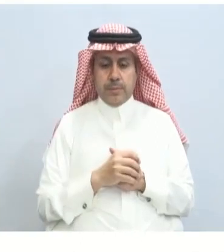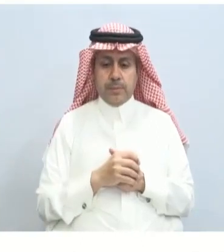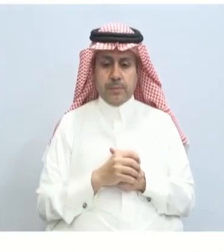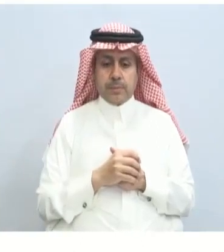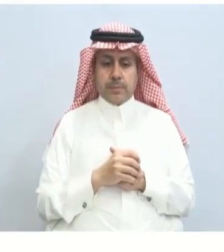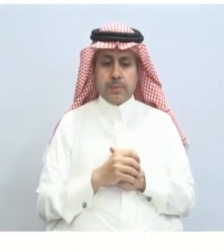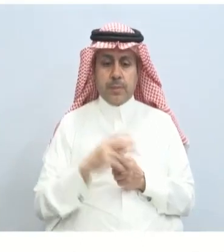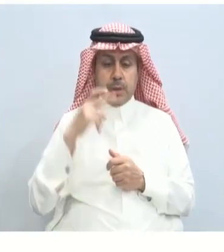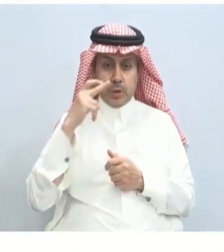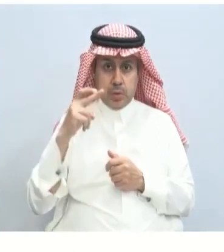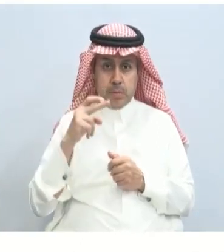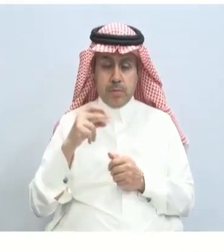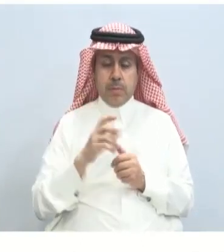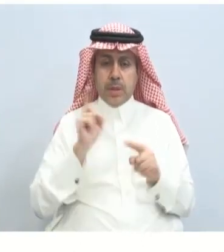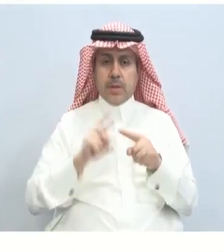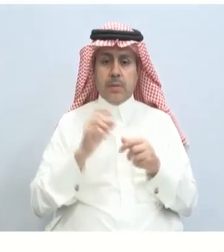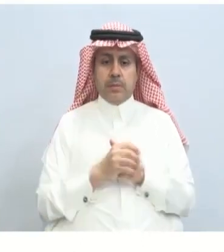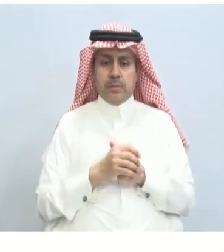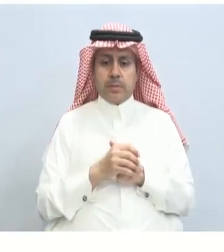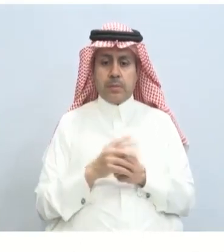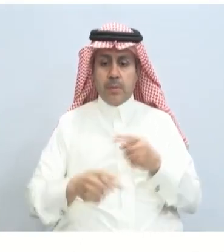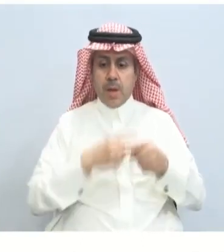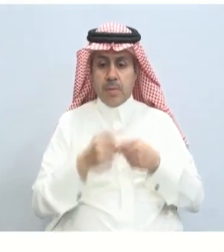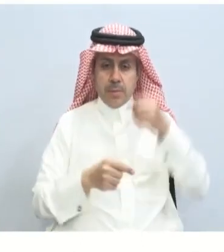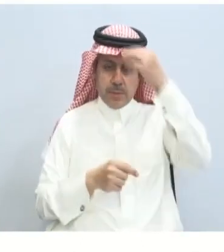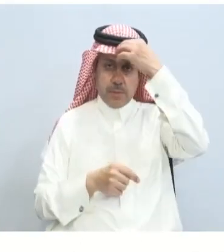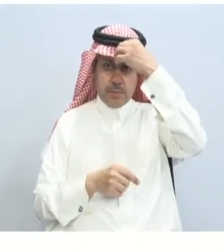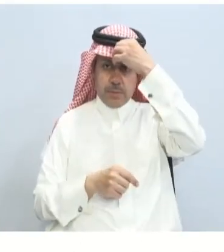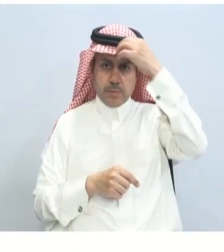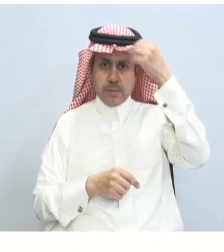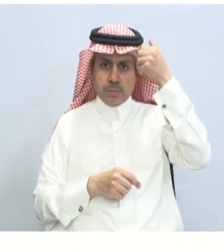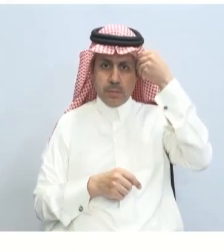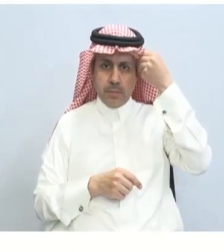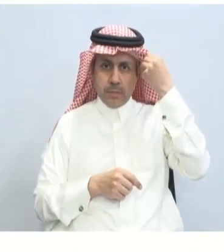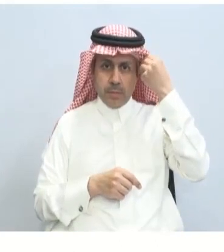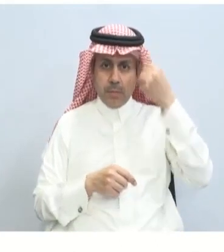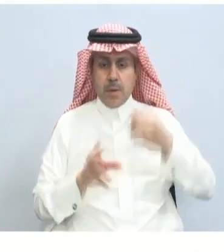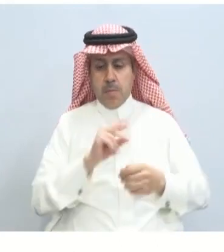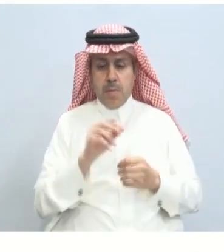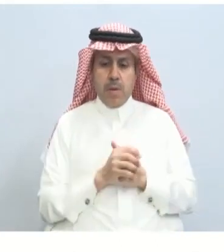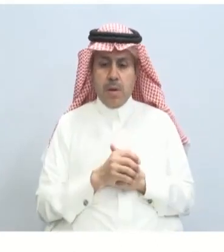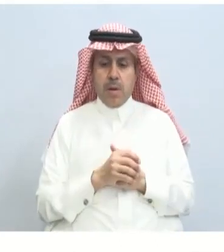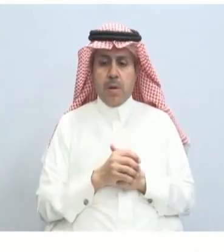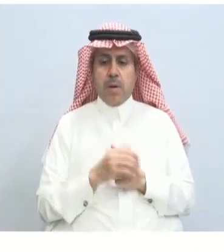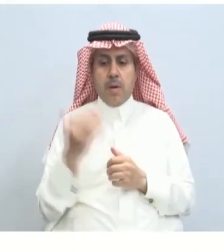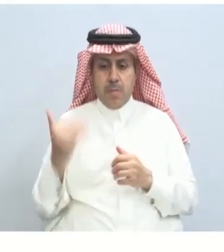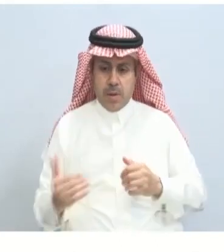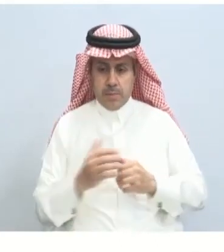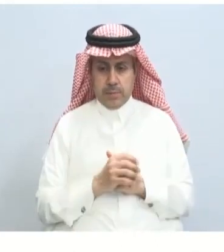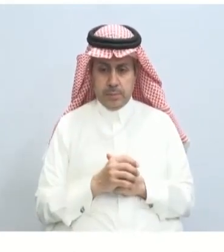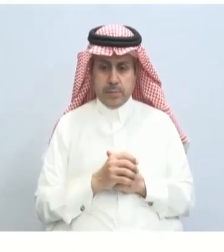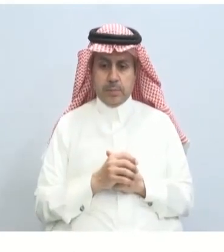نوصل للاجابه بطريقه اسرع ان دائما الساين والكوساين فقط الساين والكوساين يكون لهم نفس المقام يعني بهذا